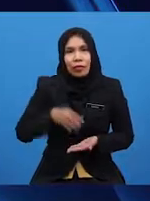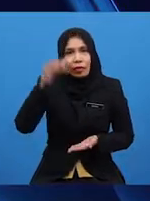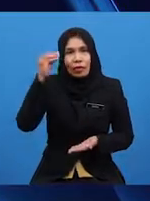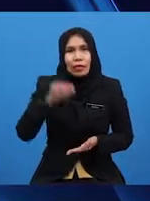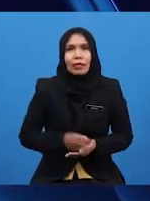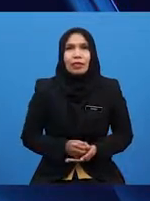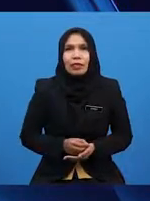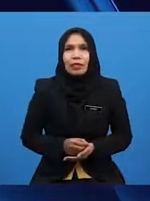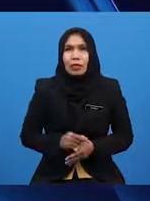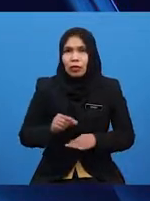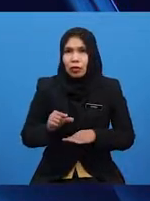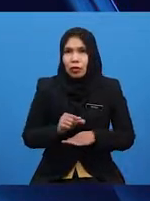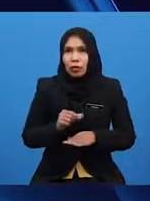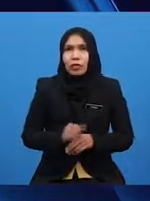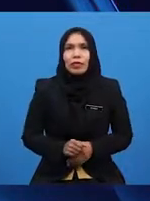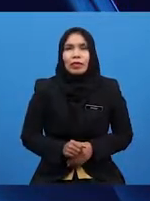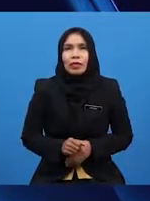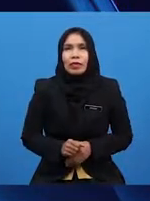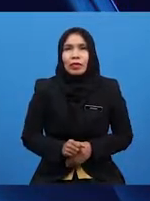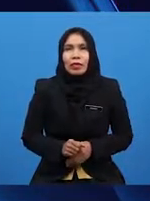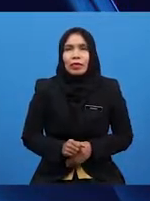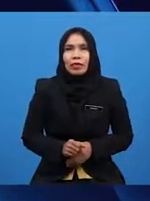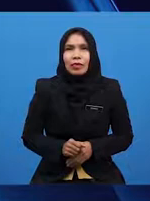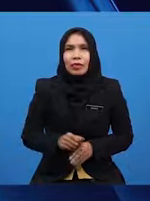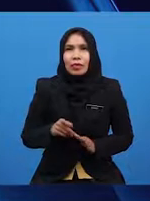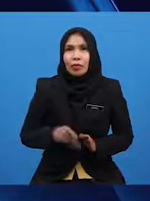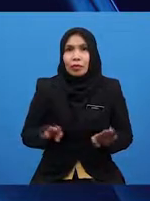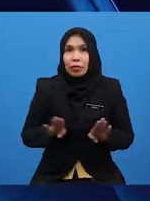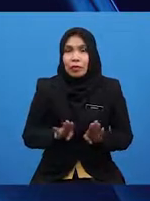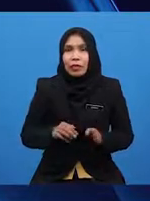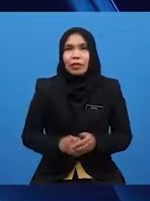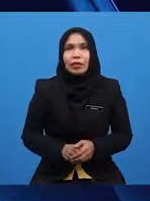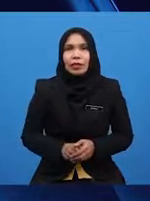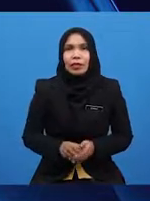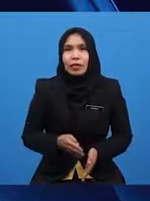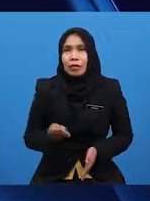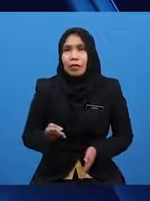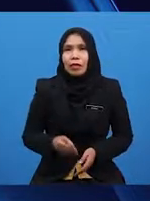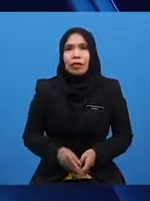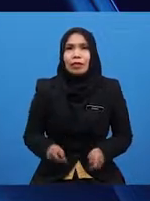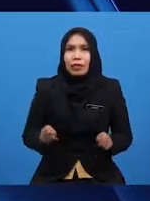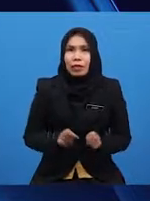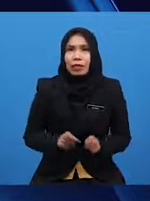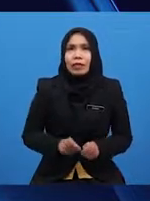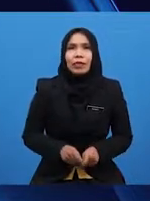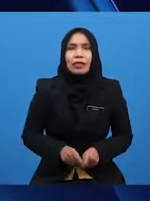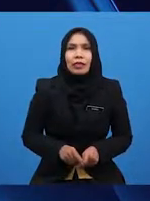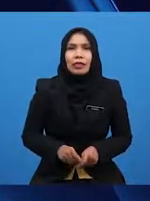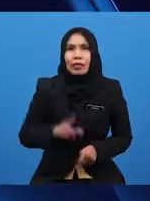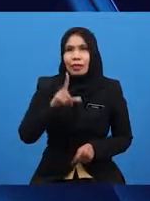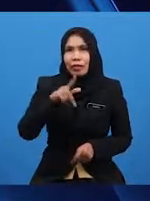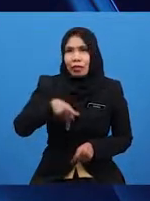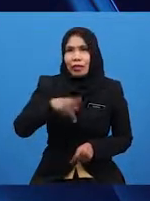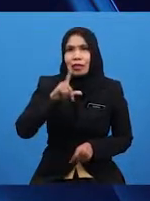dengan menyediakan bahan, membentuk acuan, mencairkan Plaster of Paris sehinggalah